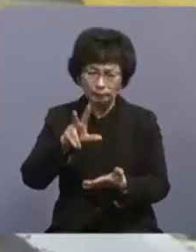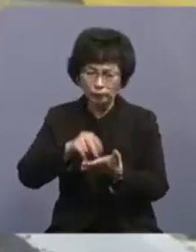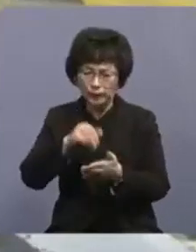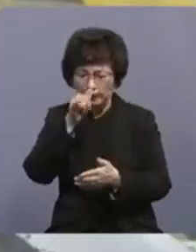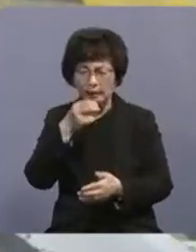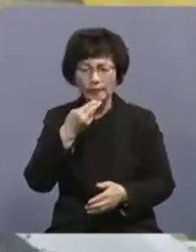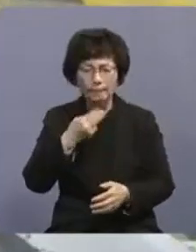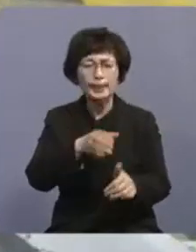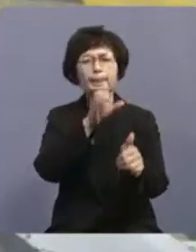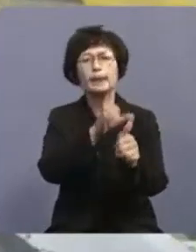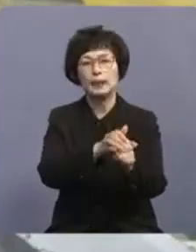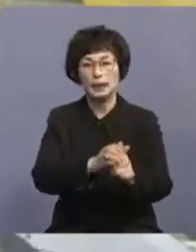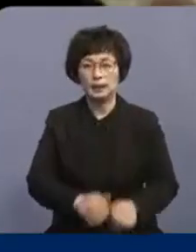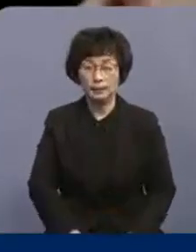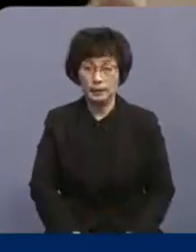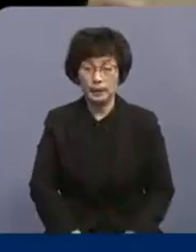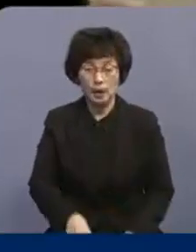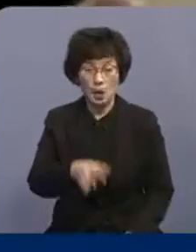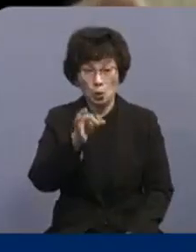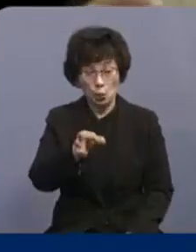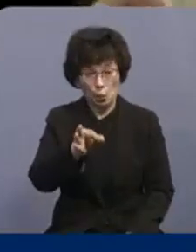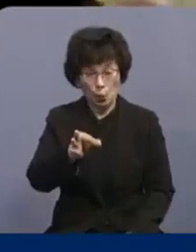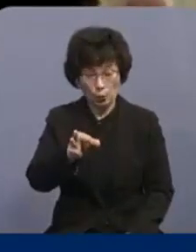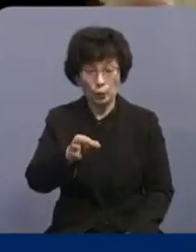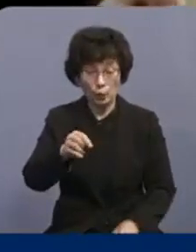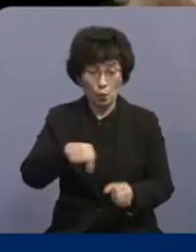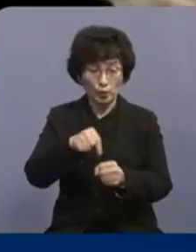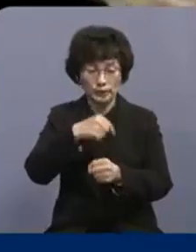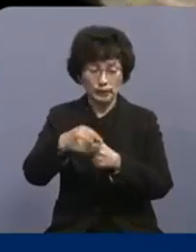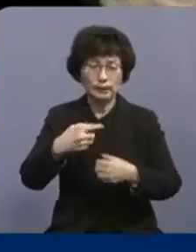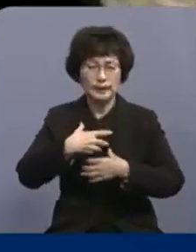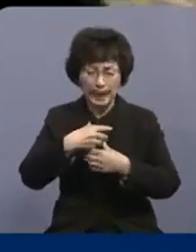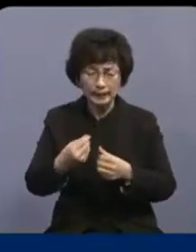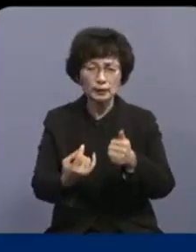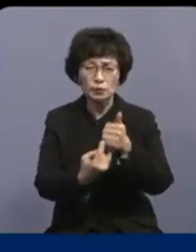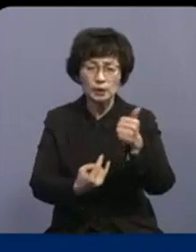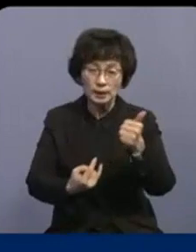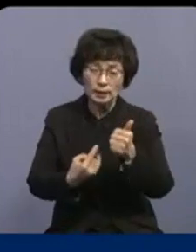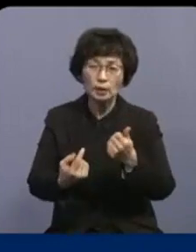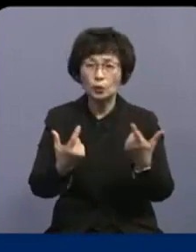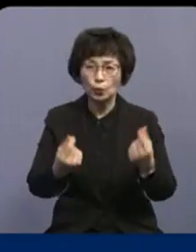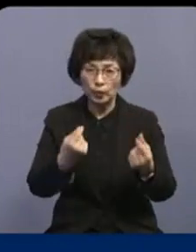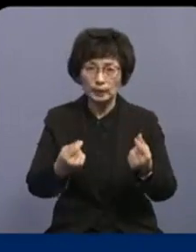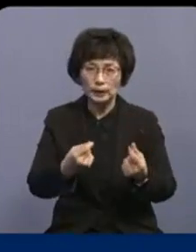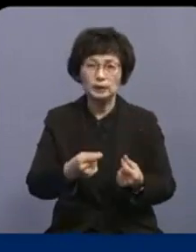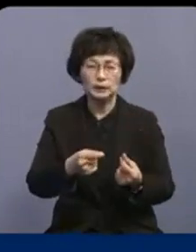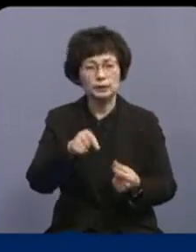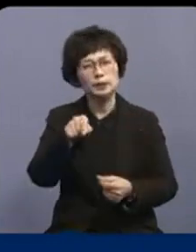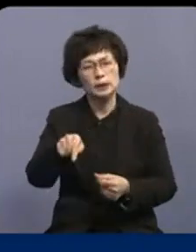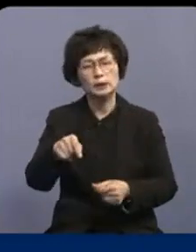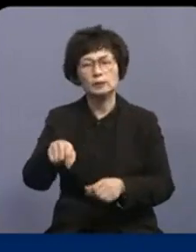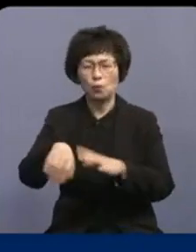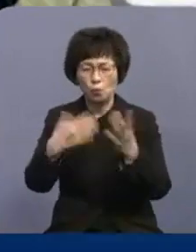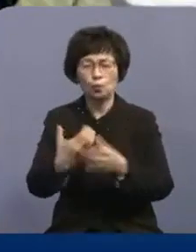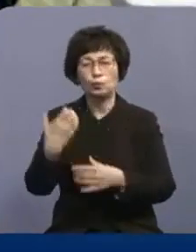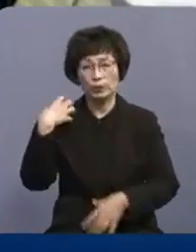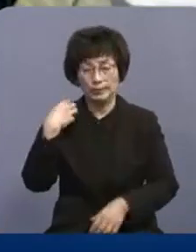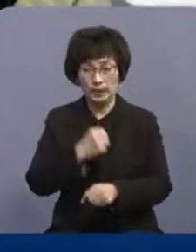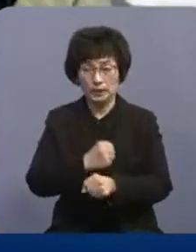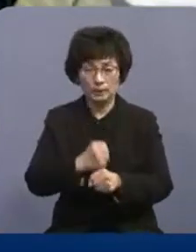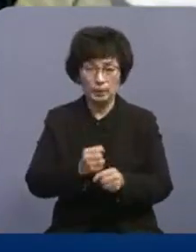없는지 의뢰합니다 비용은 우리나라 원자력 안전위원회 격인 cnsc가 모두 부담합니다